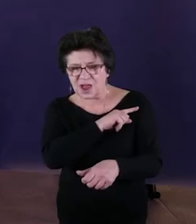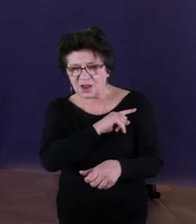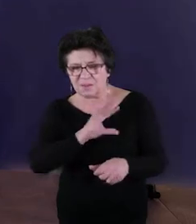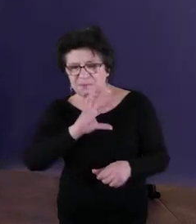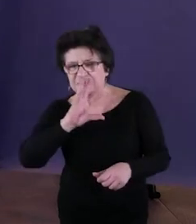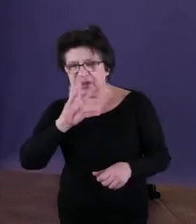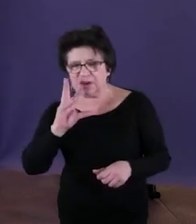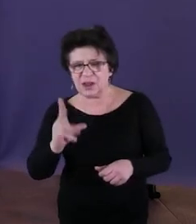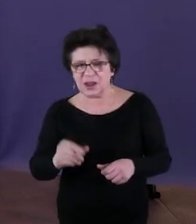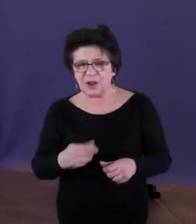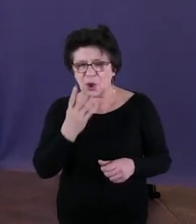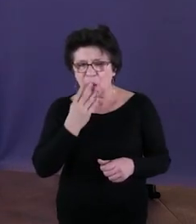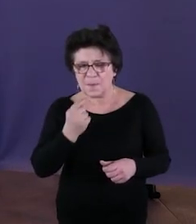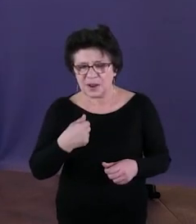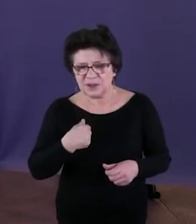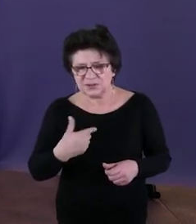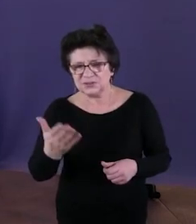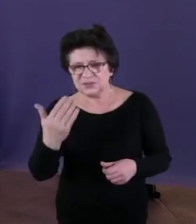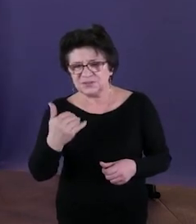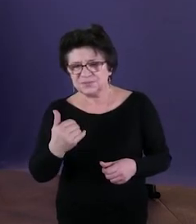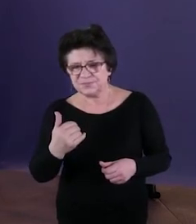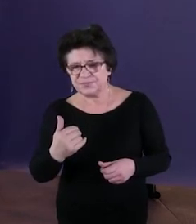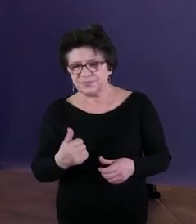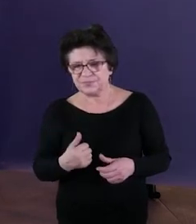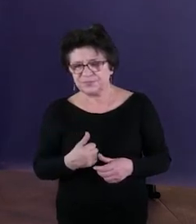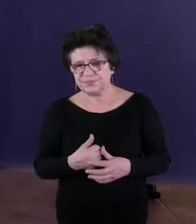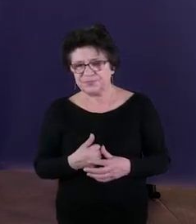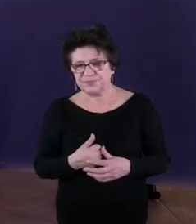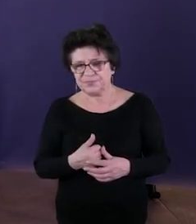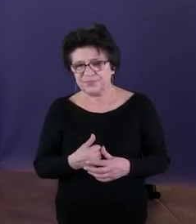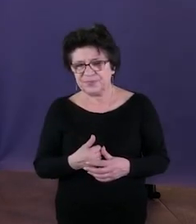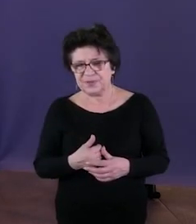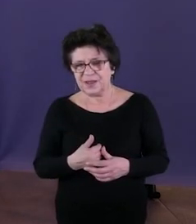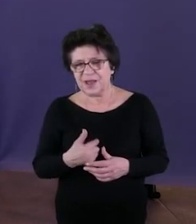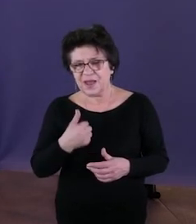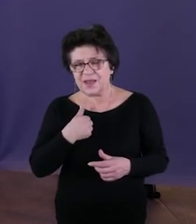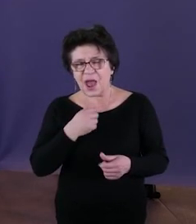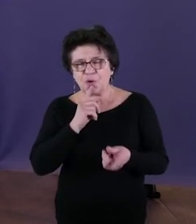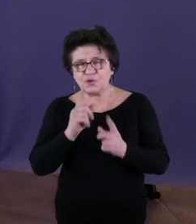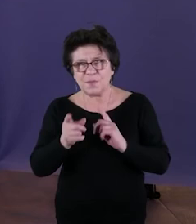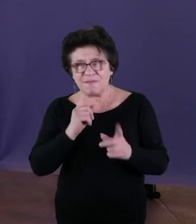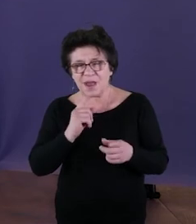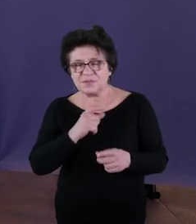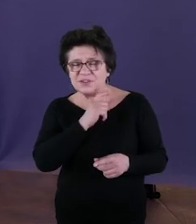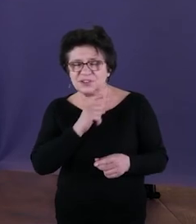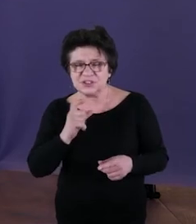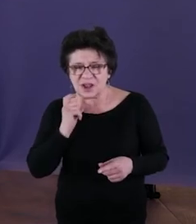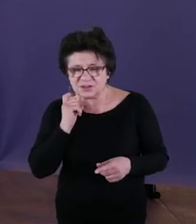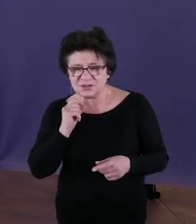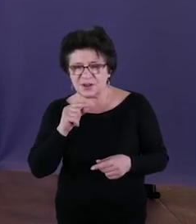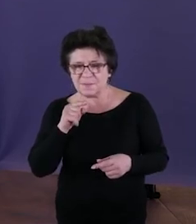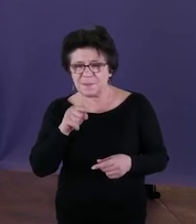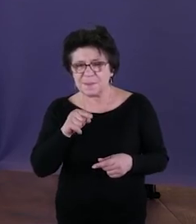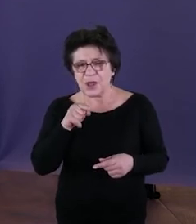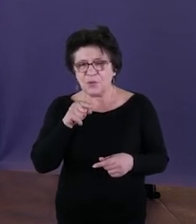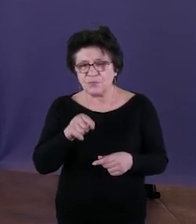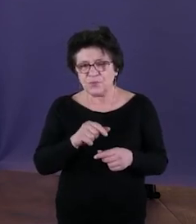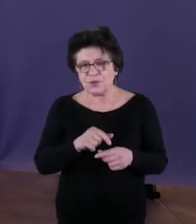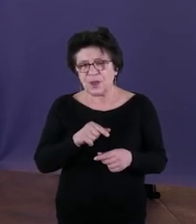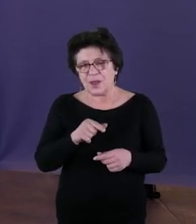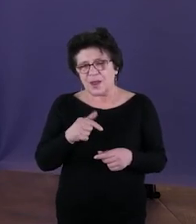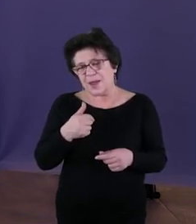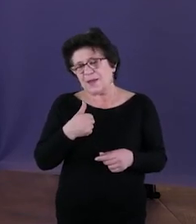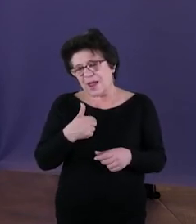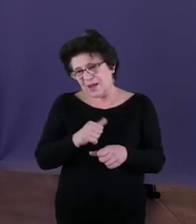przepiękna Maria Magdalena jak rozmawiałam z takim popem sławomirem i mówię że u nas to przedstawienie bo mnie jako